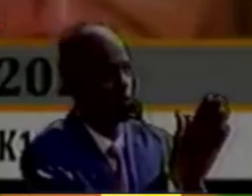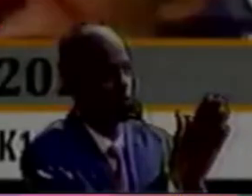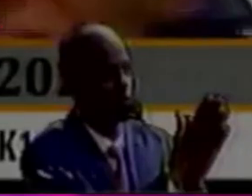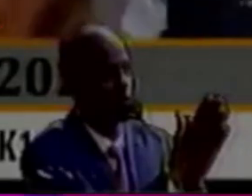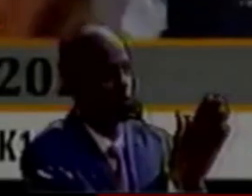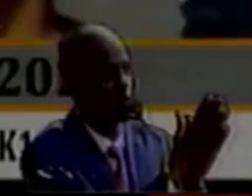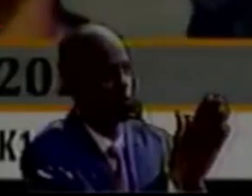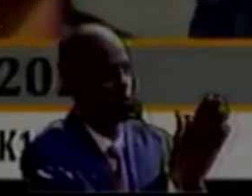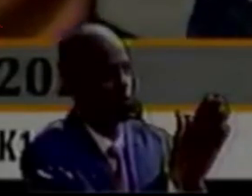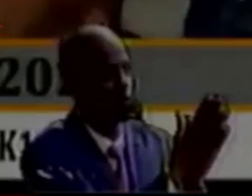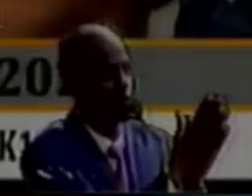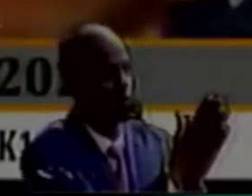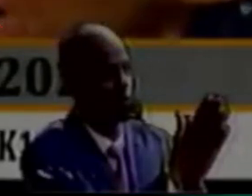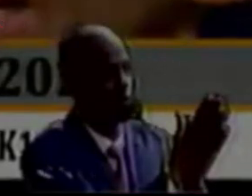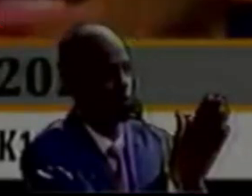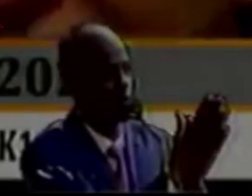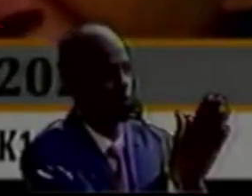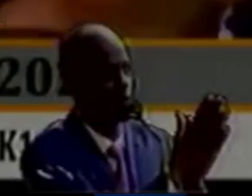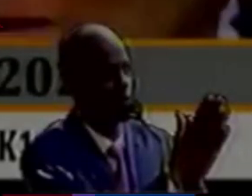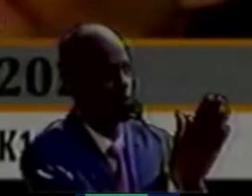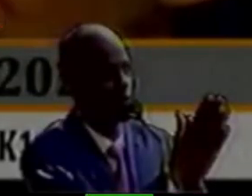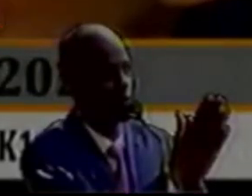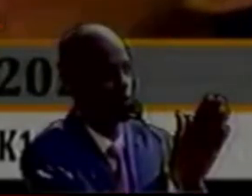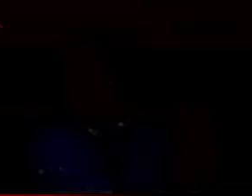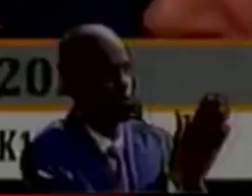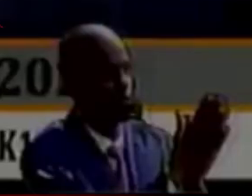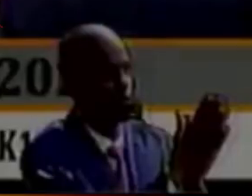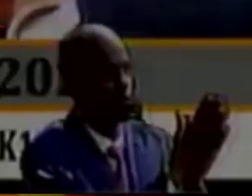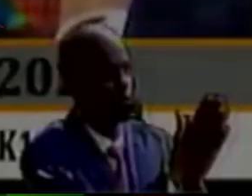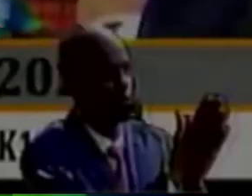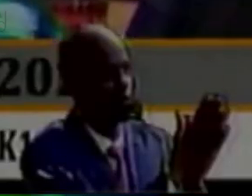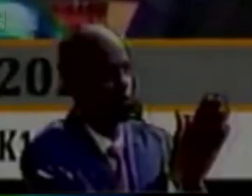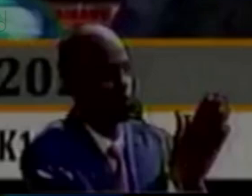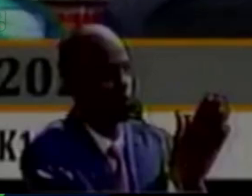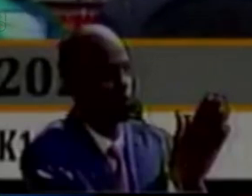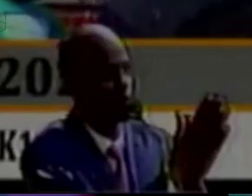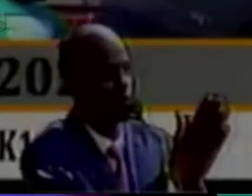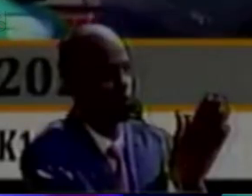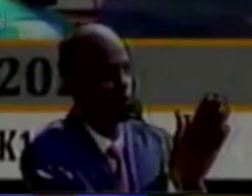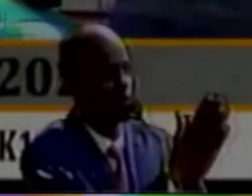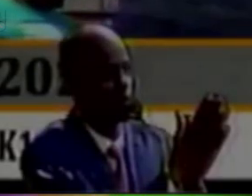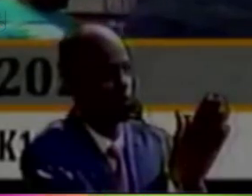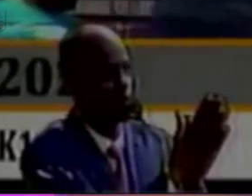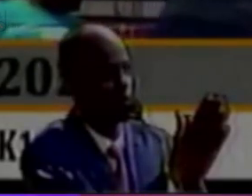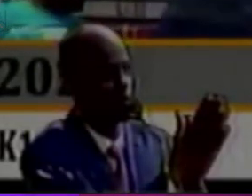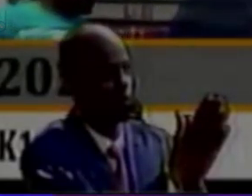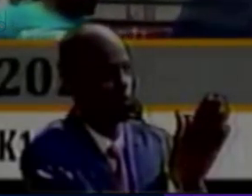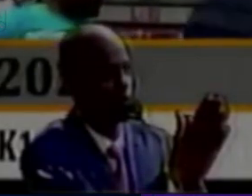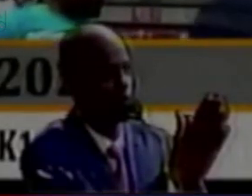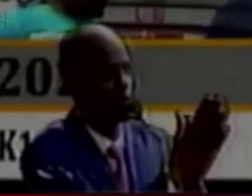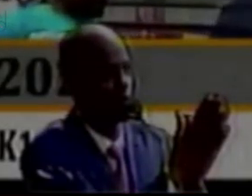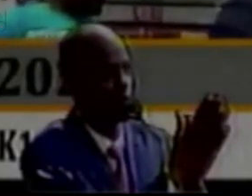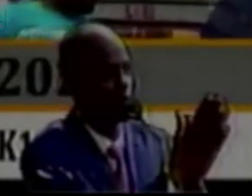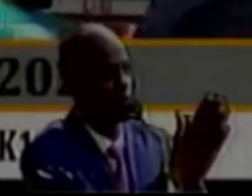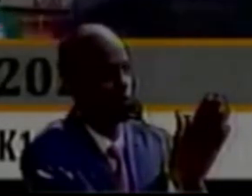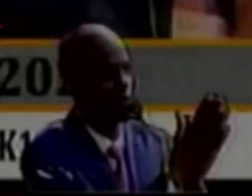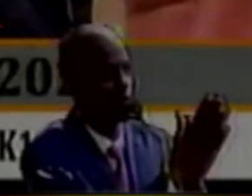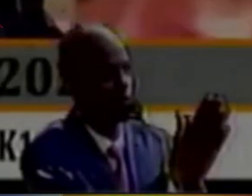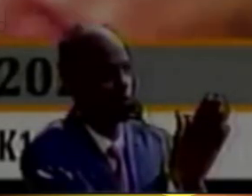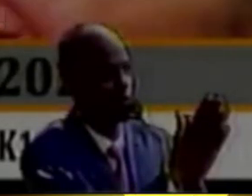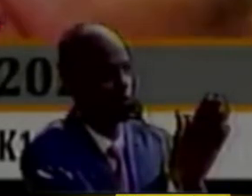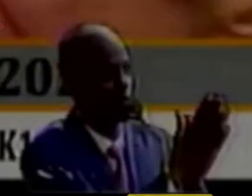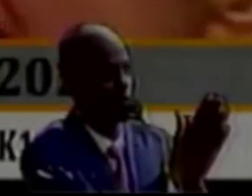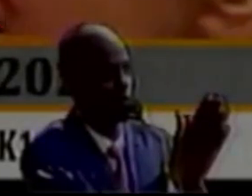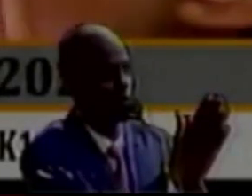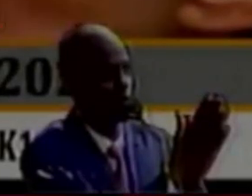has created a water purification site in Manish. Créons un système de purification de l'eau dans Manish. And they